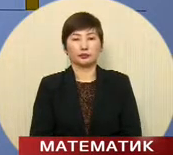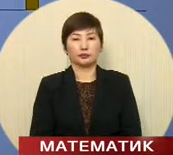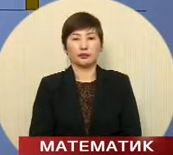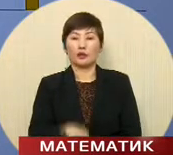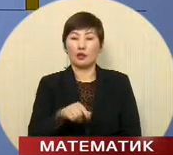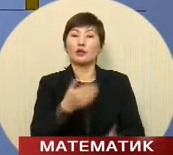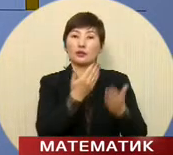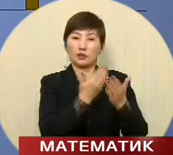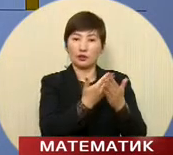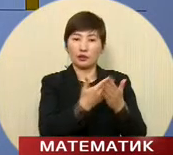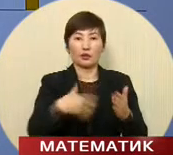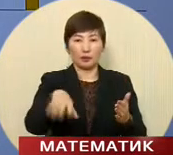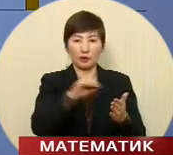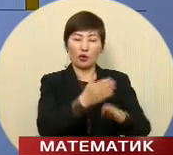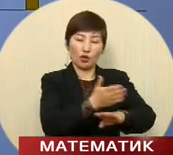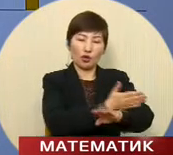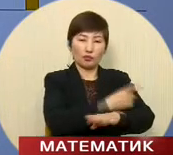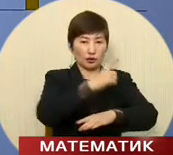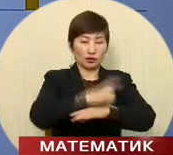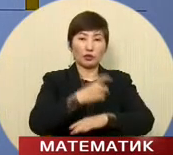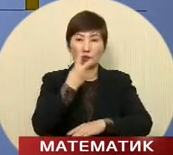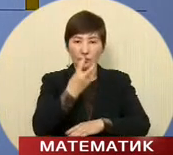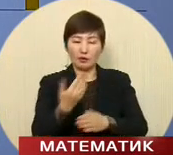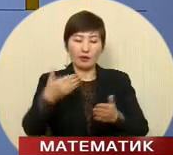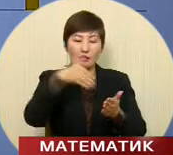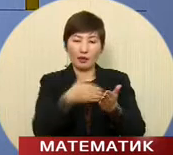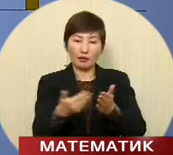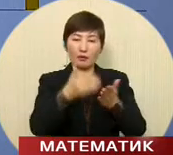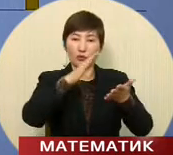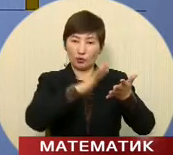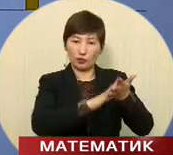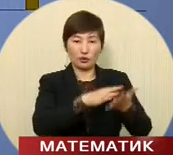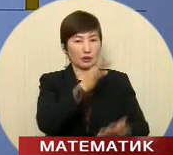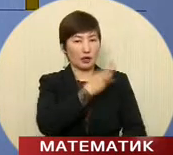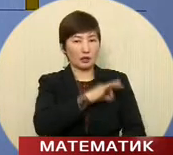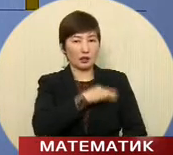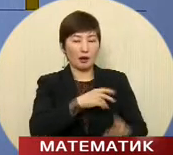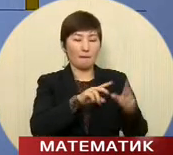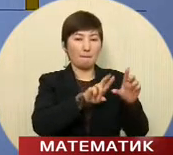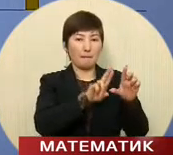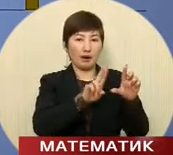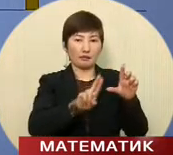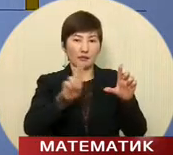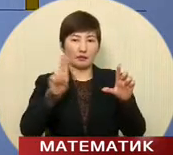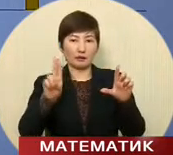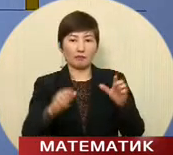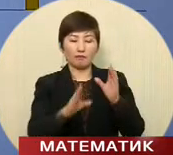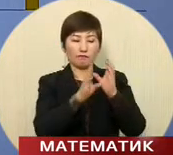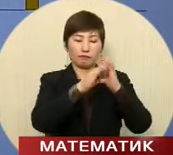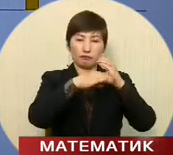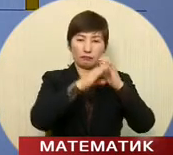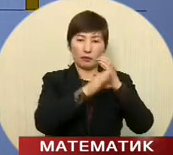энэ жишээгээрээ бид нар өмнөх хичээл дээр үтсэн давтамжийн хүснэгтийг ашиглаад багнын диаграм, хэлбэр дугуй диаграм